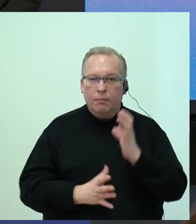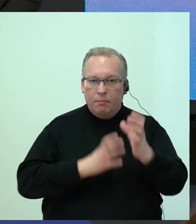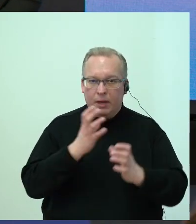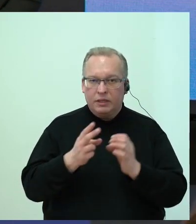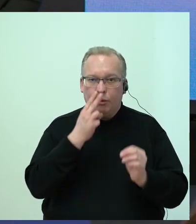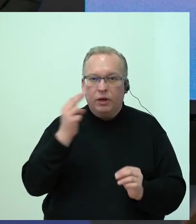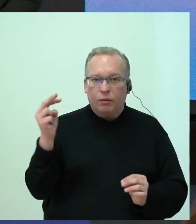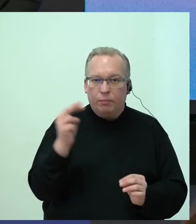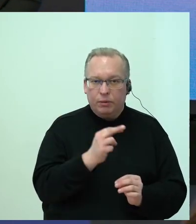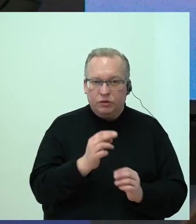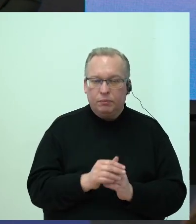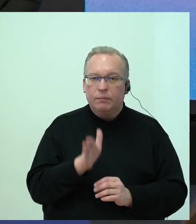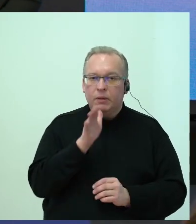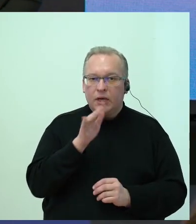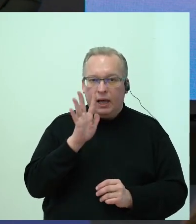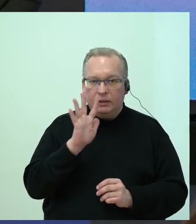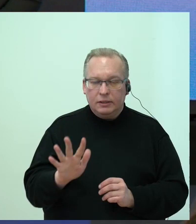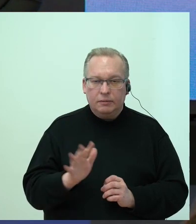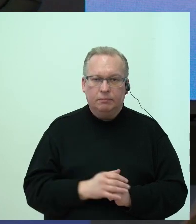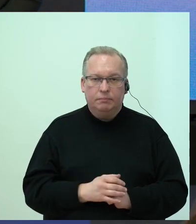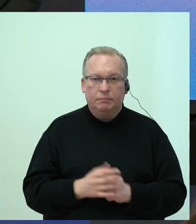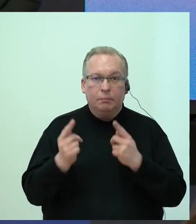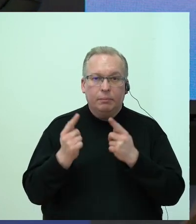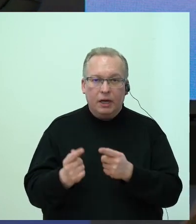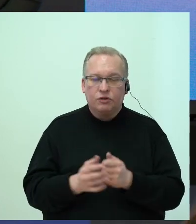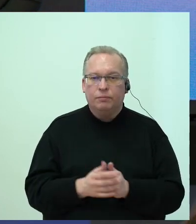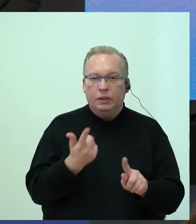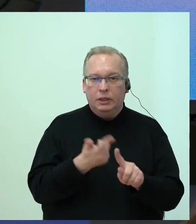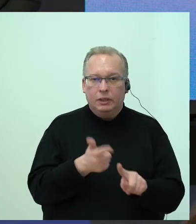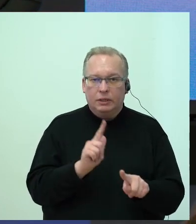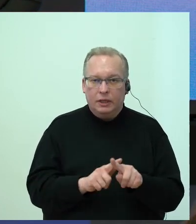pasaulinį požiūrį į antisemitizmą. Į tai,